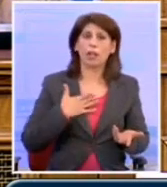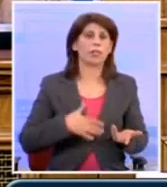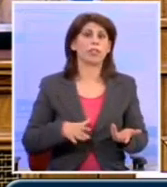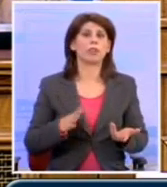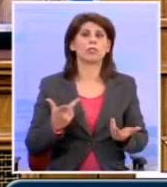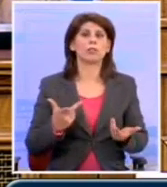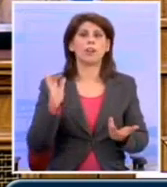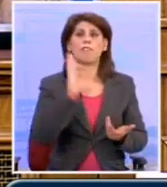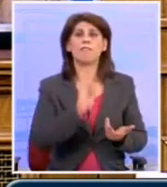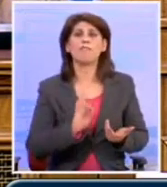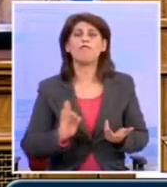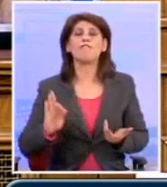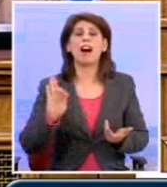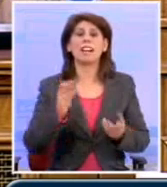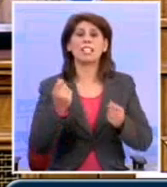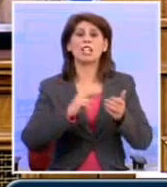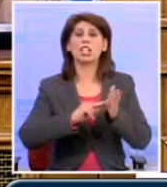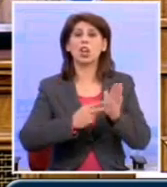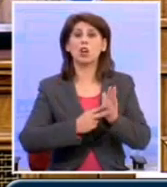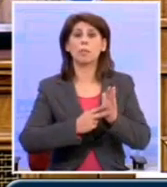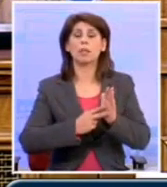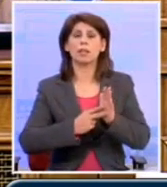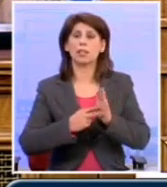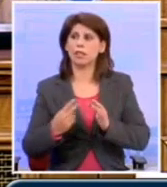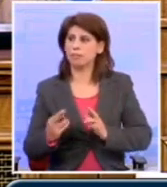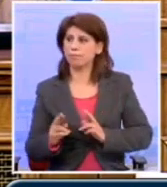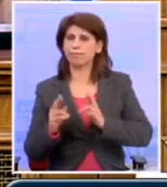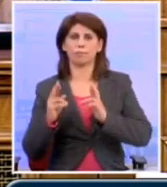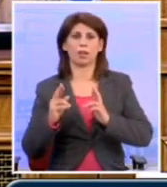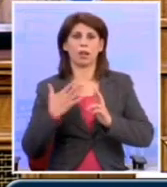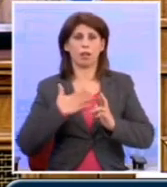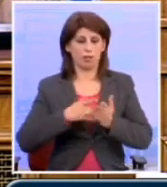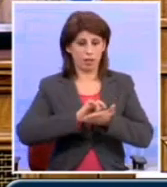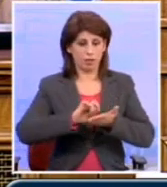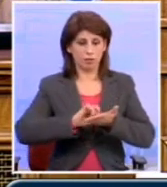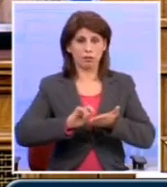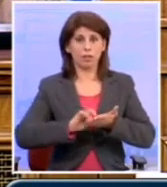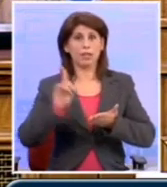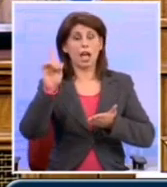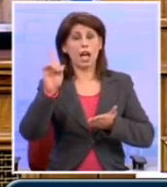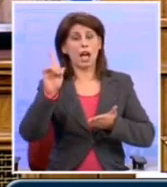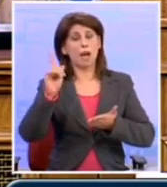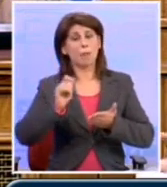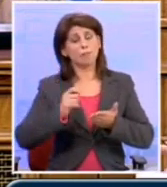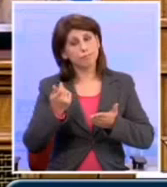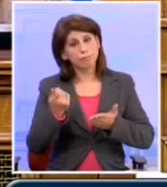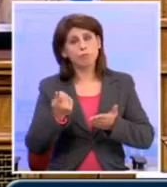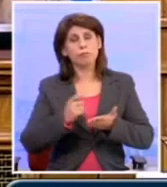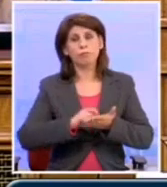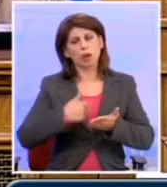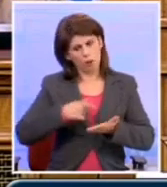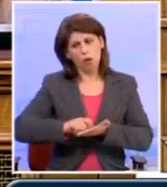να κάνουν financial engineering. Δεν υπήρχε φοιτητής μου που να μην ήθελε να του δώσει θετική επιστολή για financial engineering. Τους την έδινε, τι να